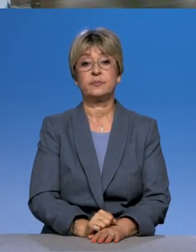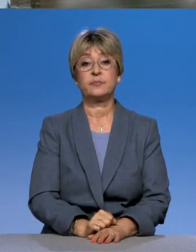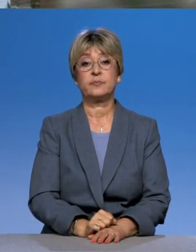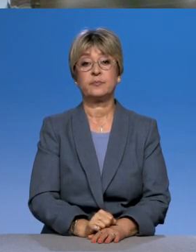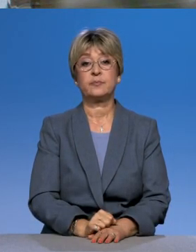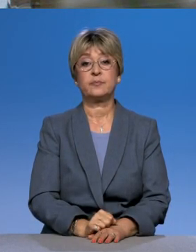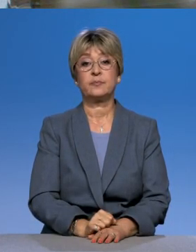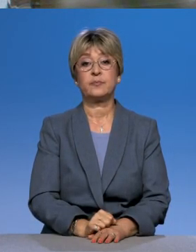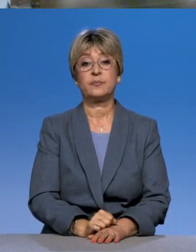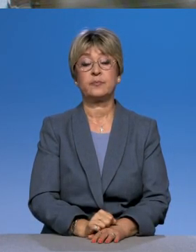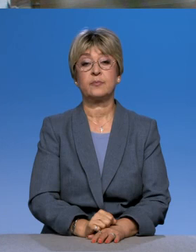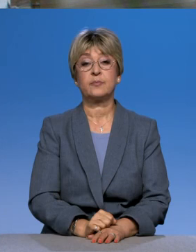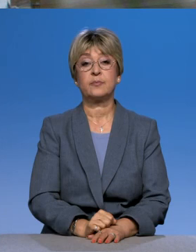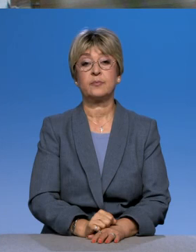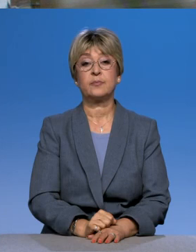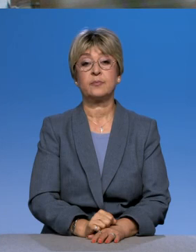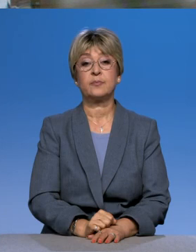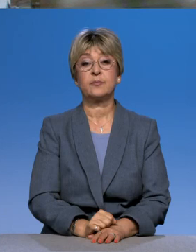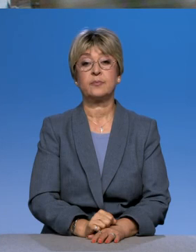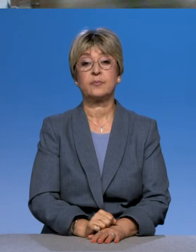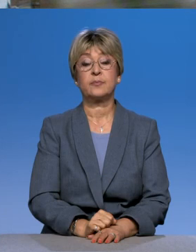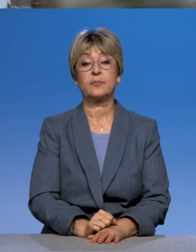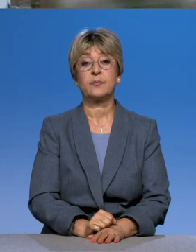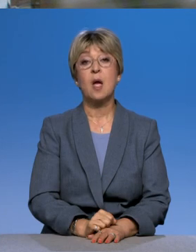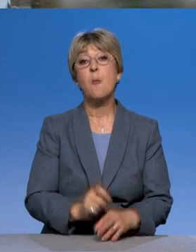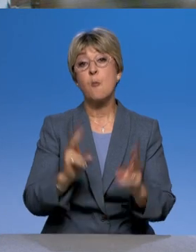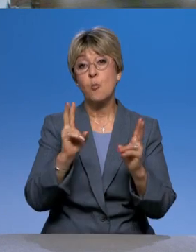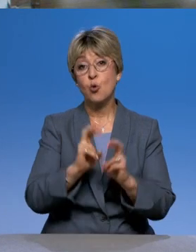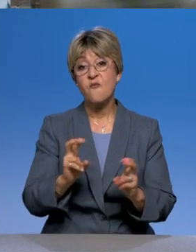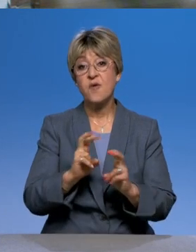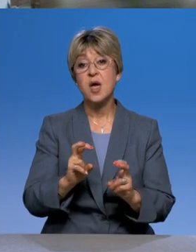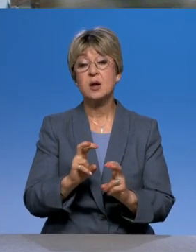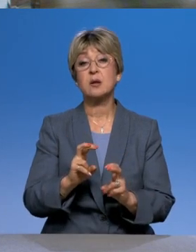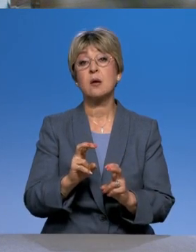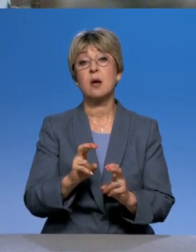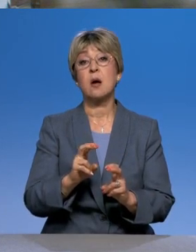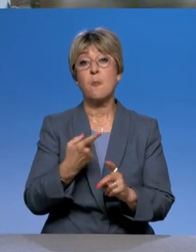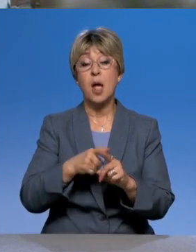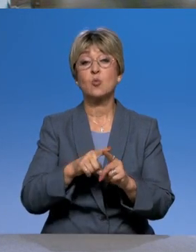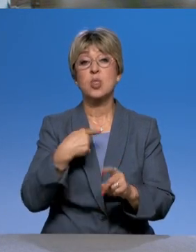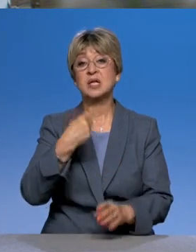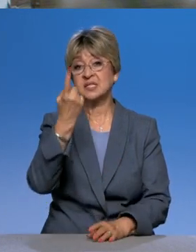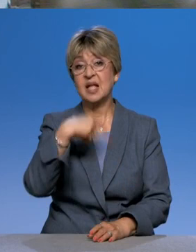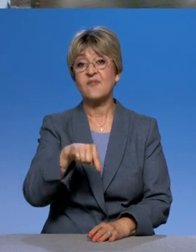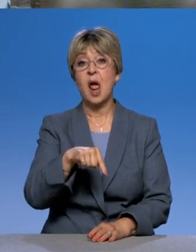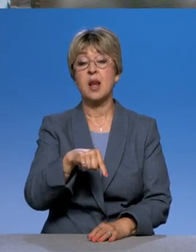Дзержинской Московской области. Вот, они как бы нас, не только меня, заставляли сотрудников. Ну, это